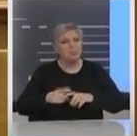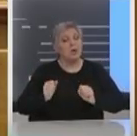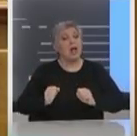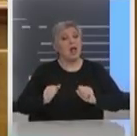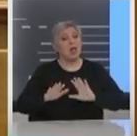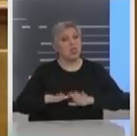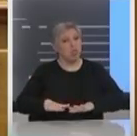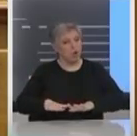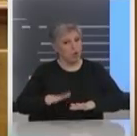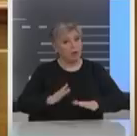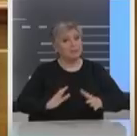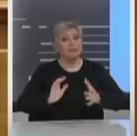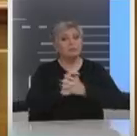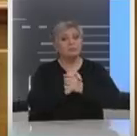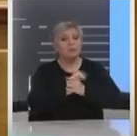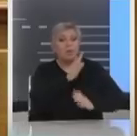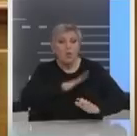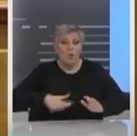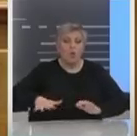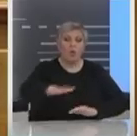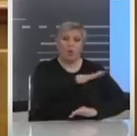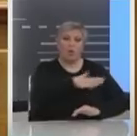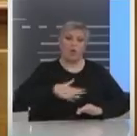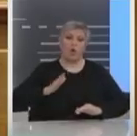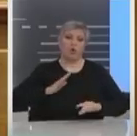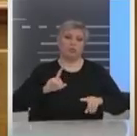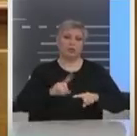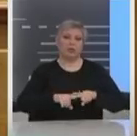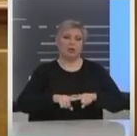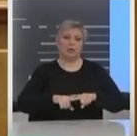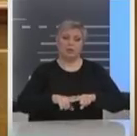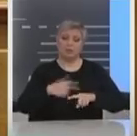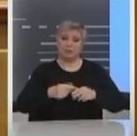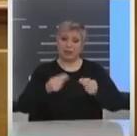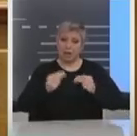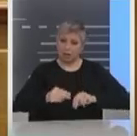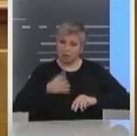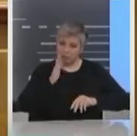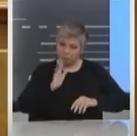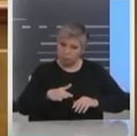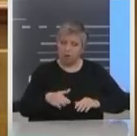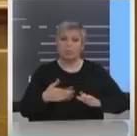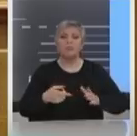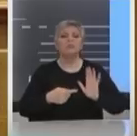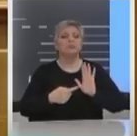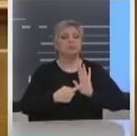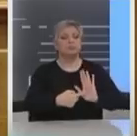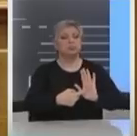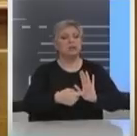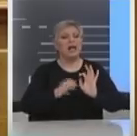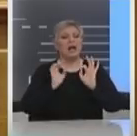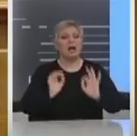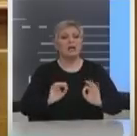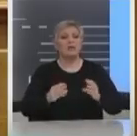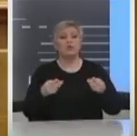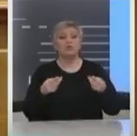Είμαστε εδώ για να ενώσουμε τους Έλληνες. Είμαστε εδώ για να δώσουμε λύσεις. Είμαστε εδώ για να δείξουμε το δρόμο για να πάει η χώρα